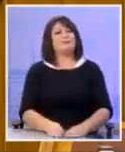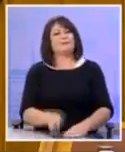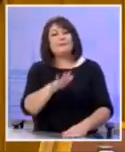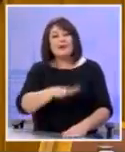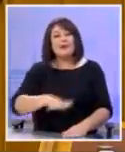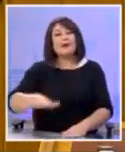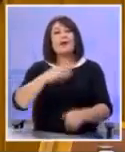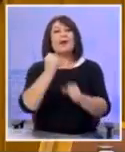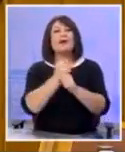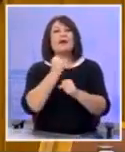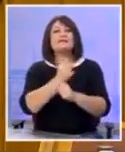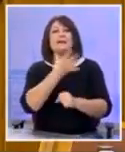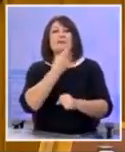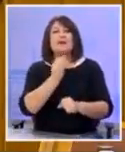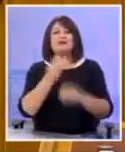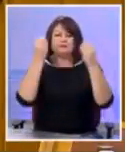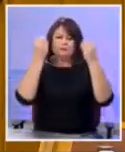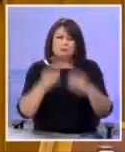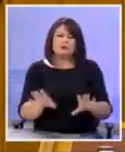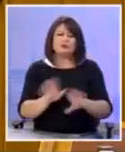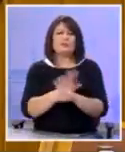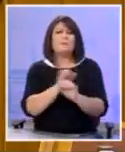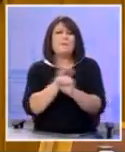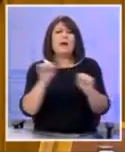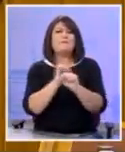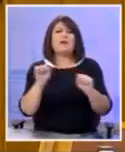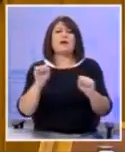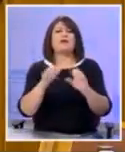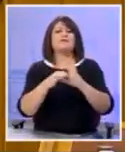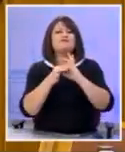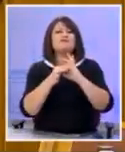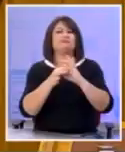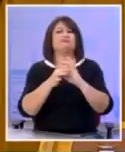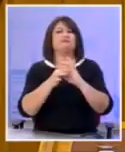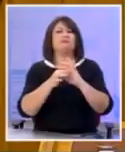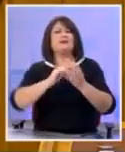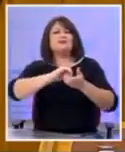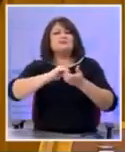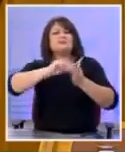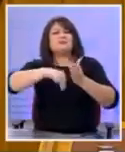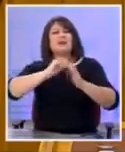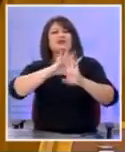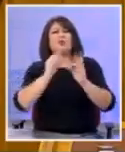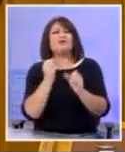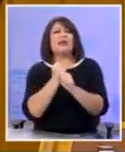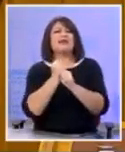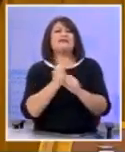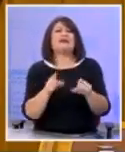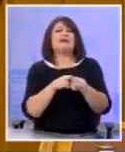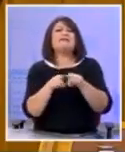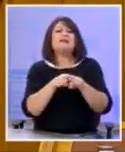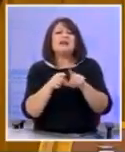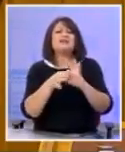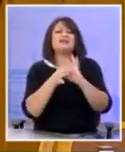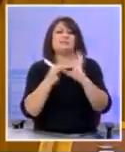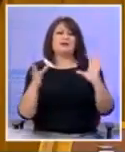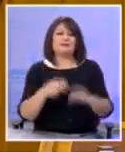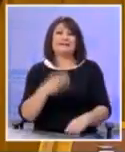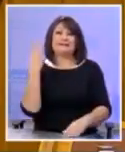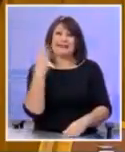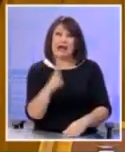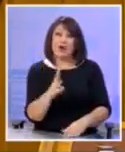συνθήκες εργασιακής ζούγκλας με την απορρίθμιση των εργασιακών σχέσεων? Εσείς δεν φροντίσατε να κλείσουν 300.000